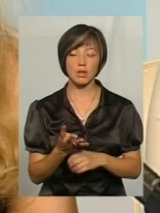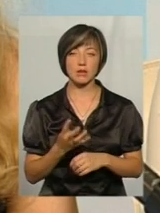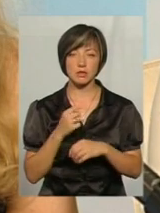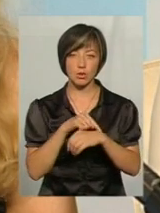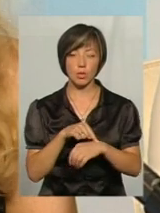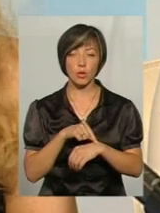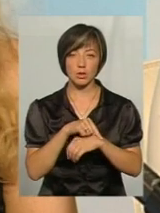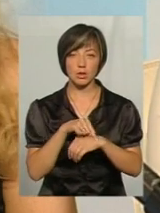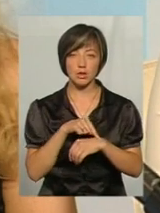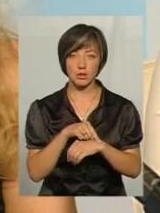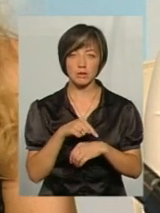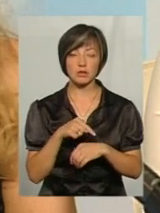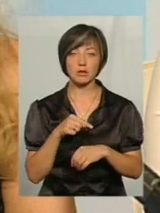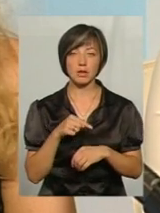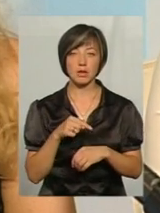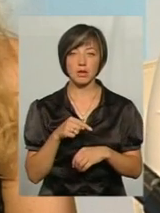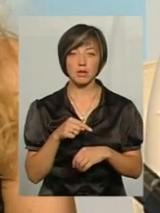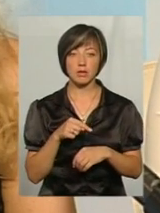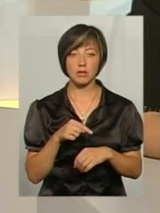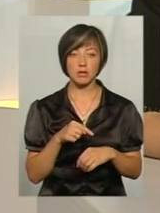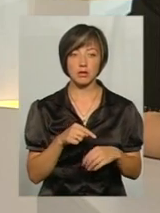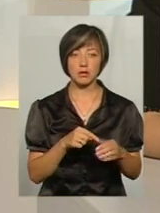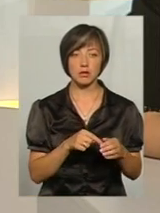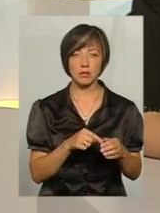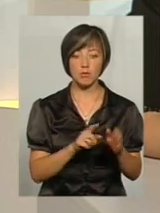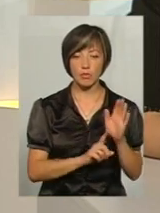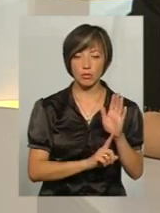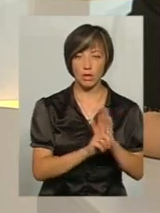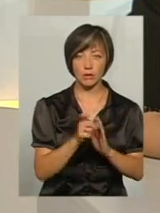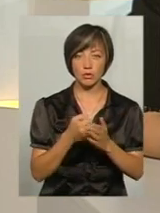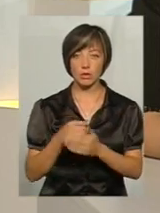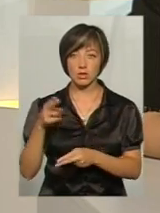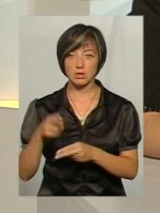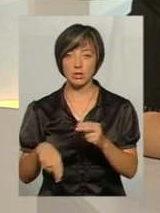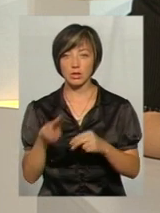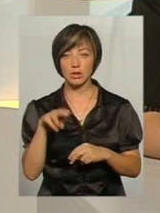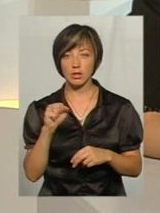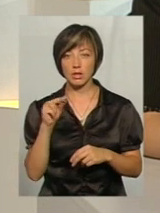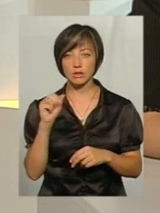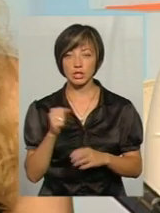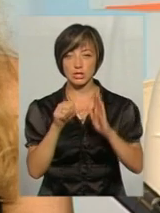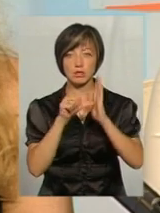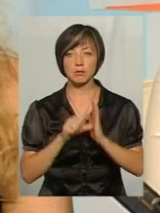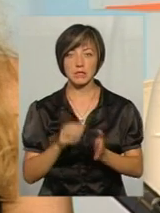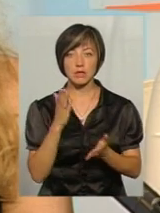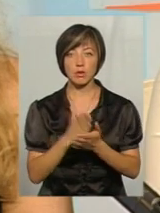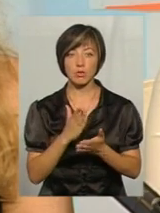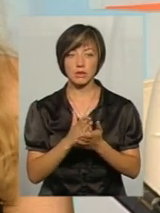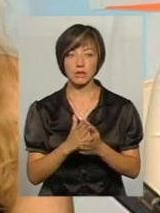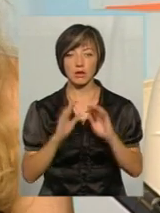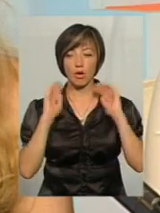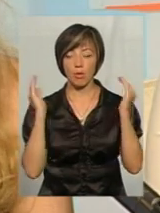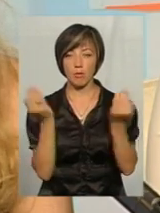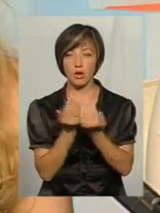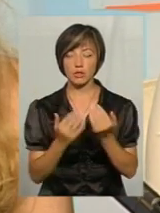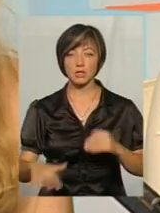годин, від нульового циклу починаючи і під ключ здають цю дачу десь протягом 6 місяців. Вони знаходяться на обмеженій території,